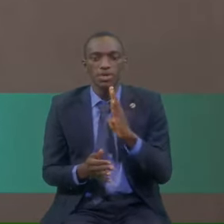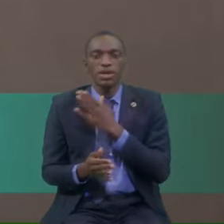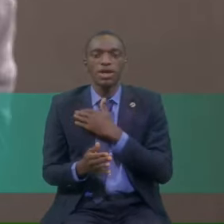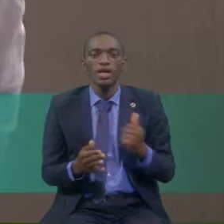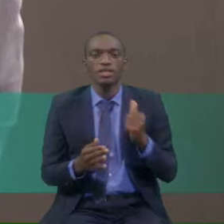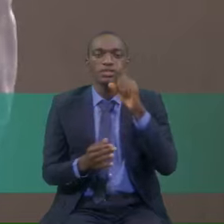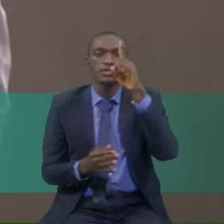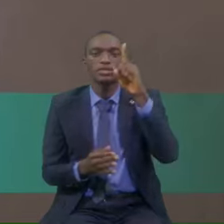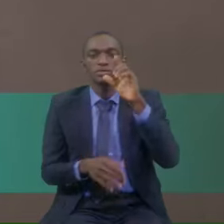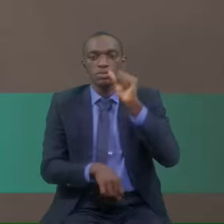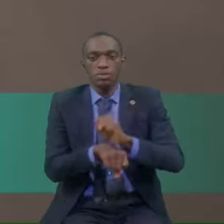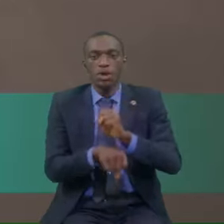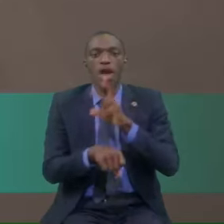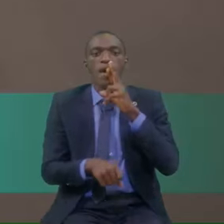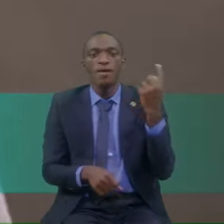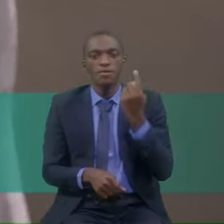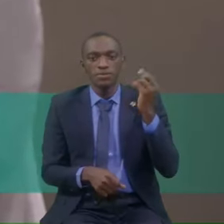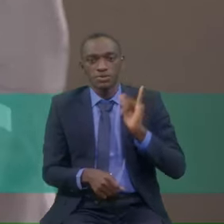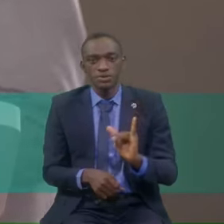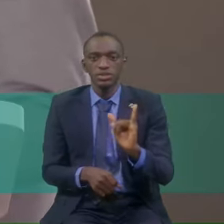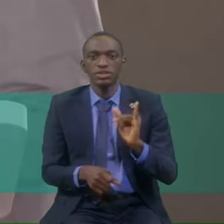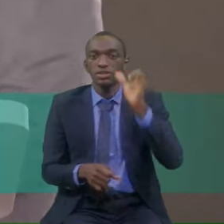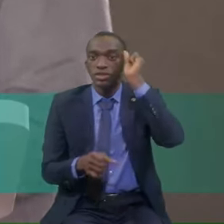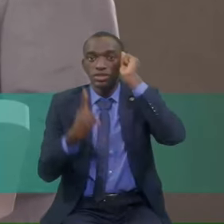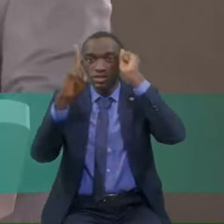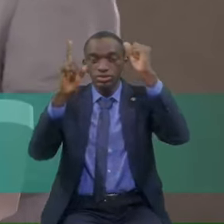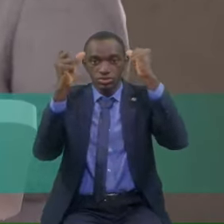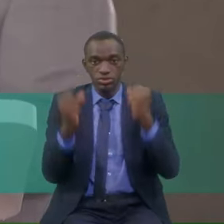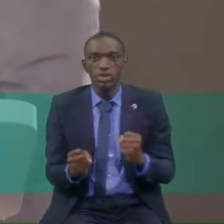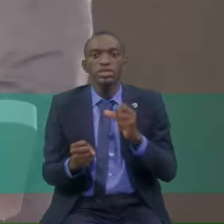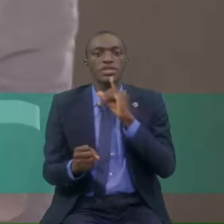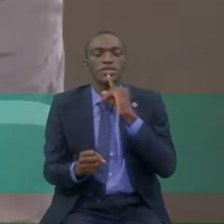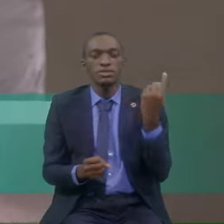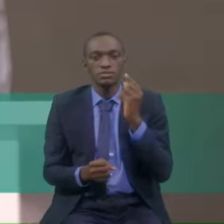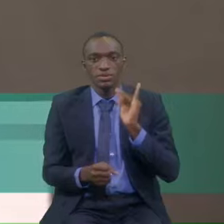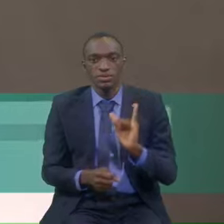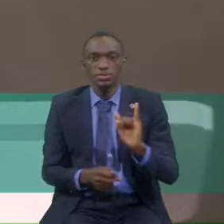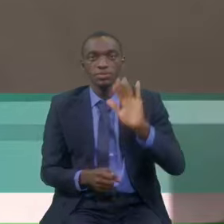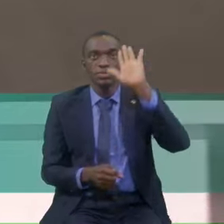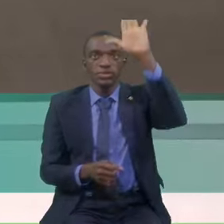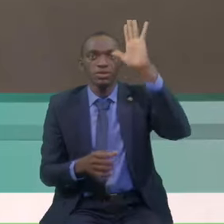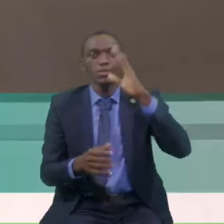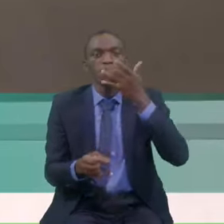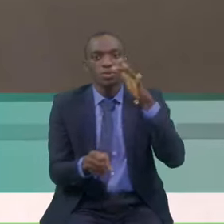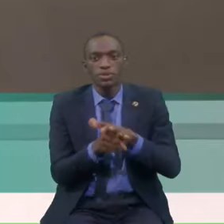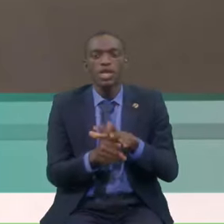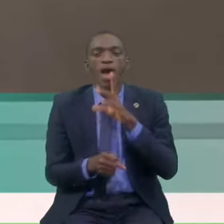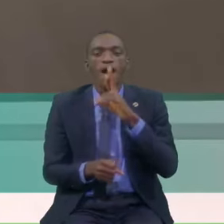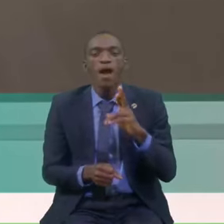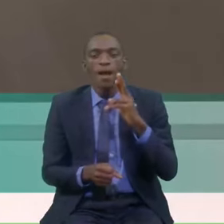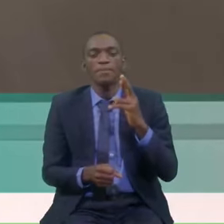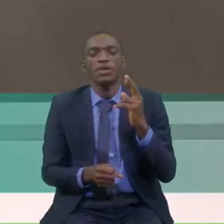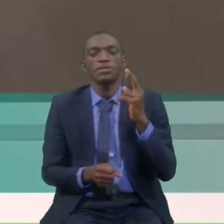ses attributs sont éternels. Sa force est éternelle. Sa force est éternelle. Ses promesses